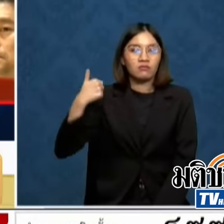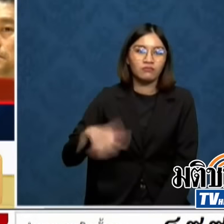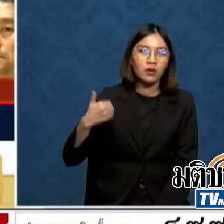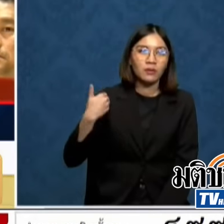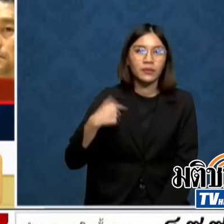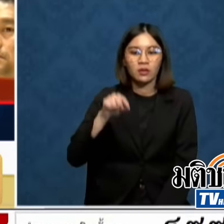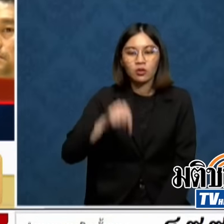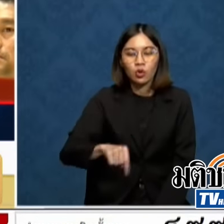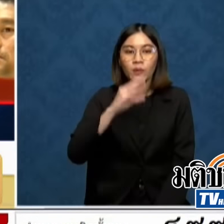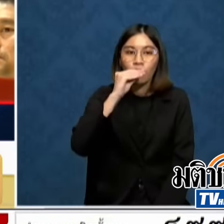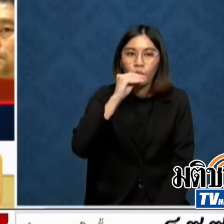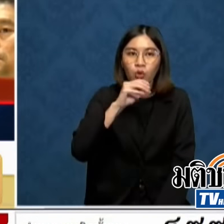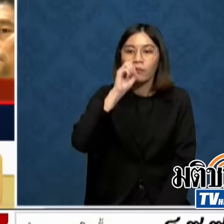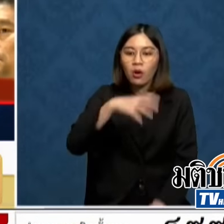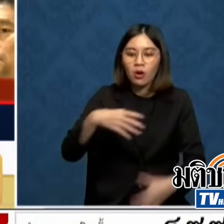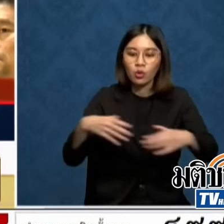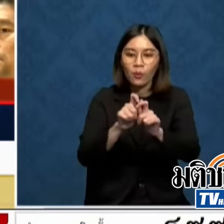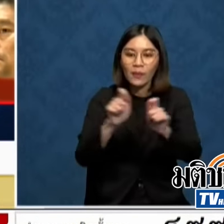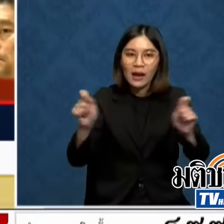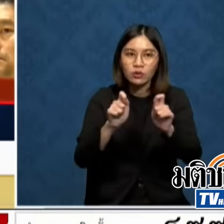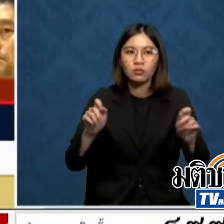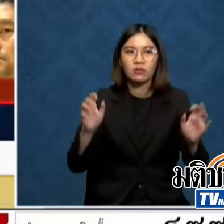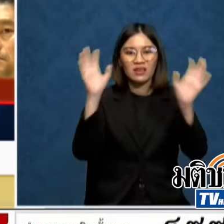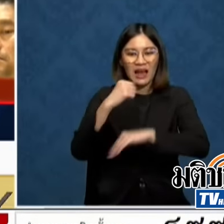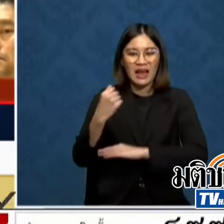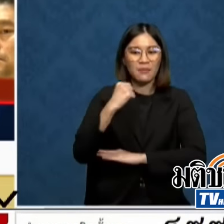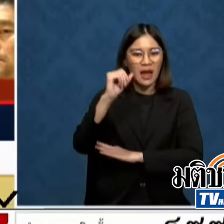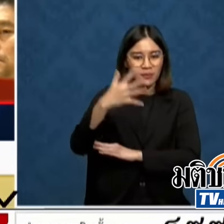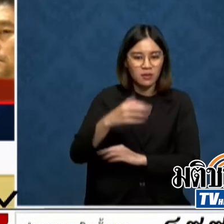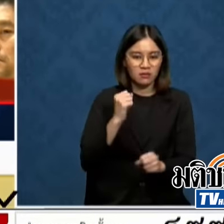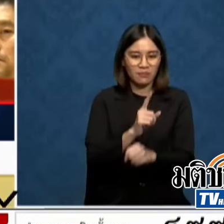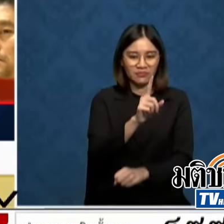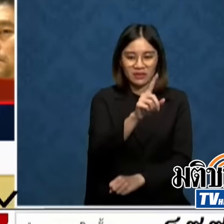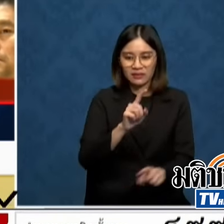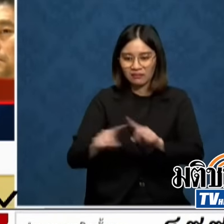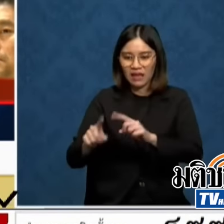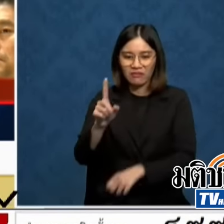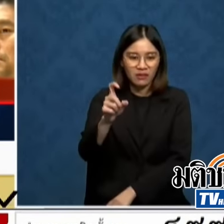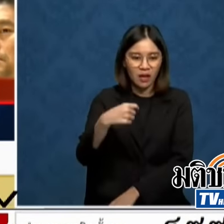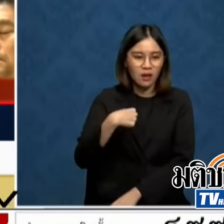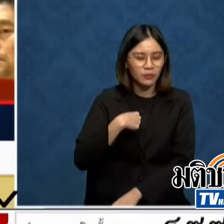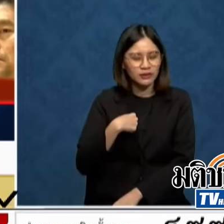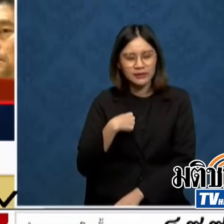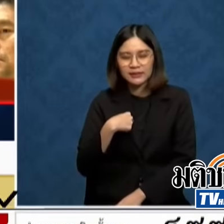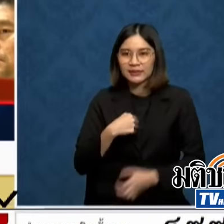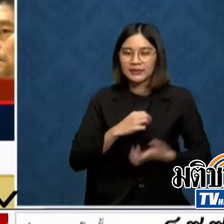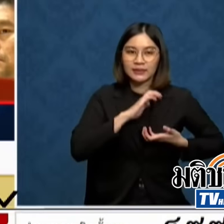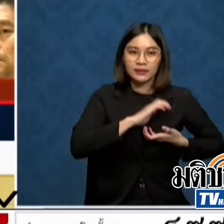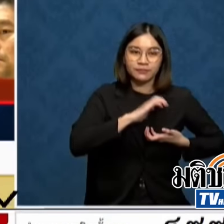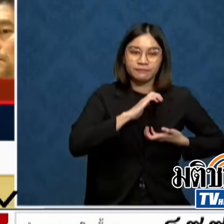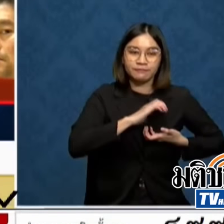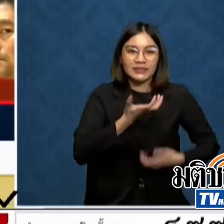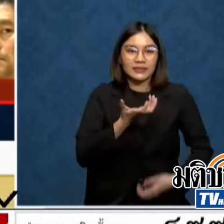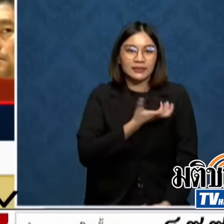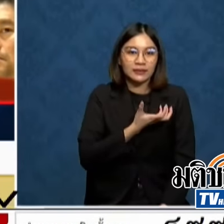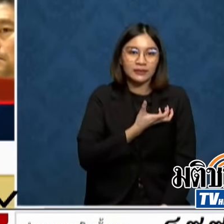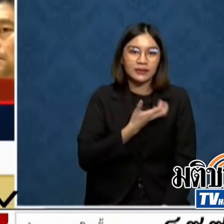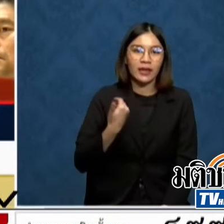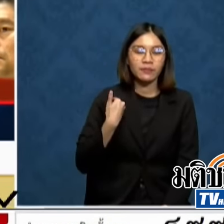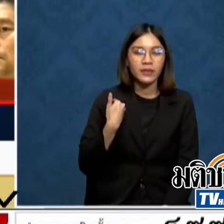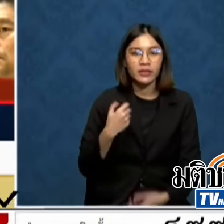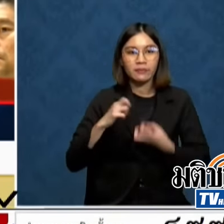กดไมค์พูดบอกอนุกรรมการเนี่ยเป็นเสือกระดาษหรือเปล่าทำอะไรไม่ได้เลยผมก็คับแค้นอย่างมากว่าเอ๊ะ